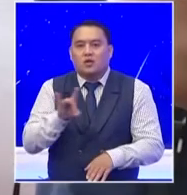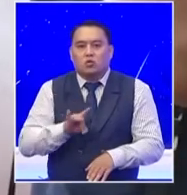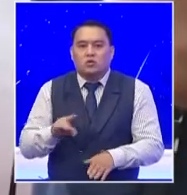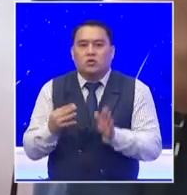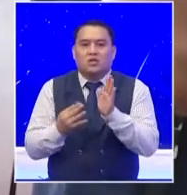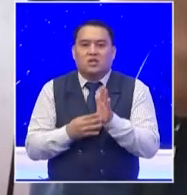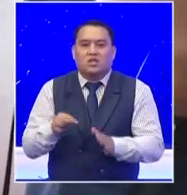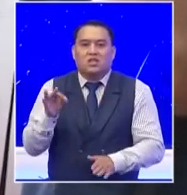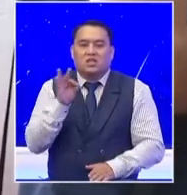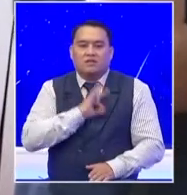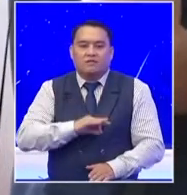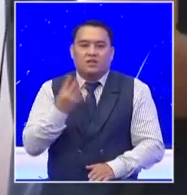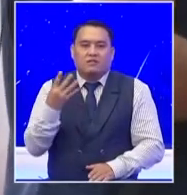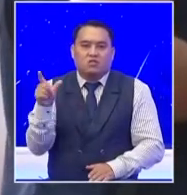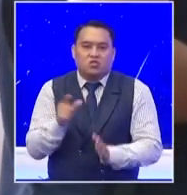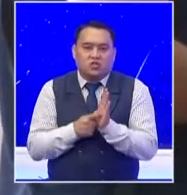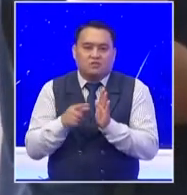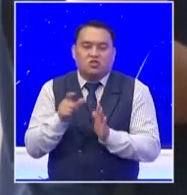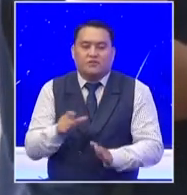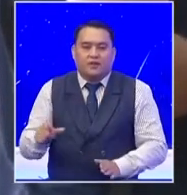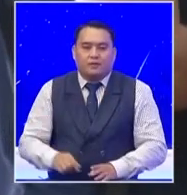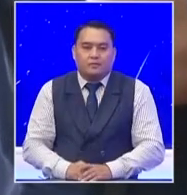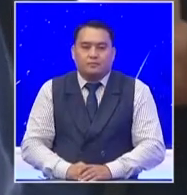уже воспользовались 9 иностранных граждан.